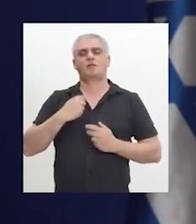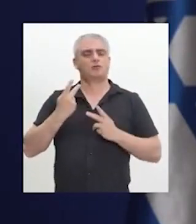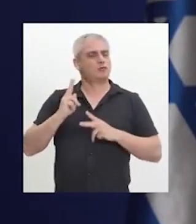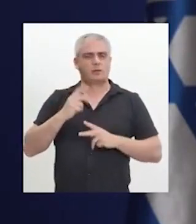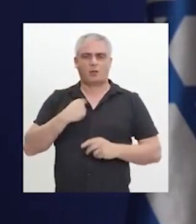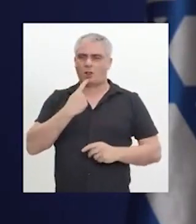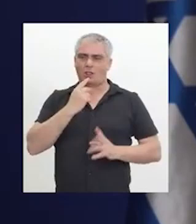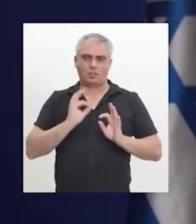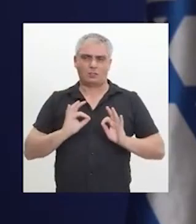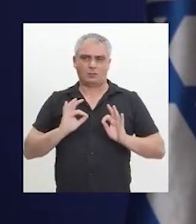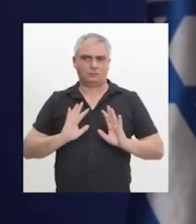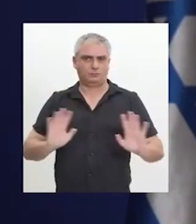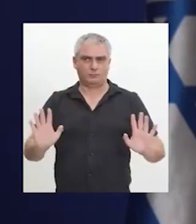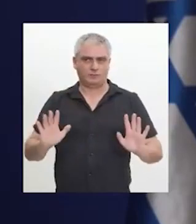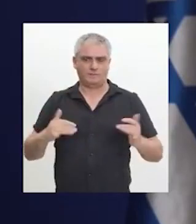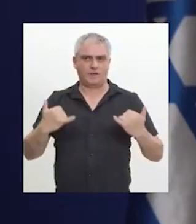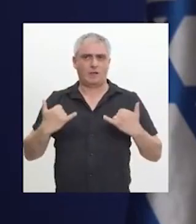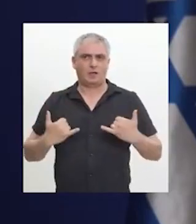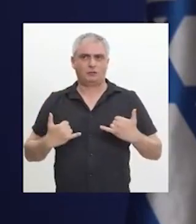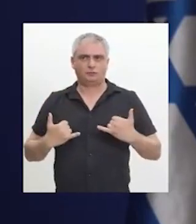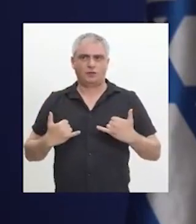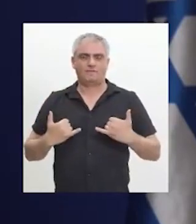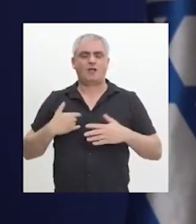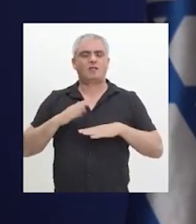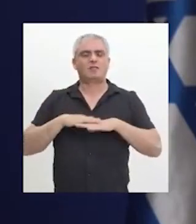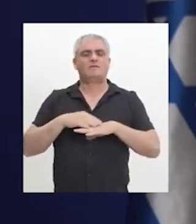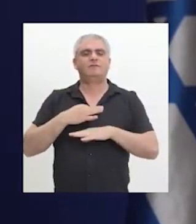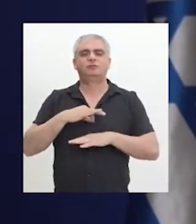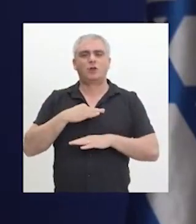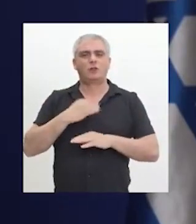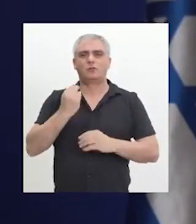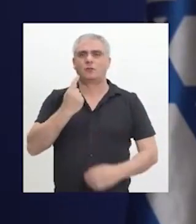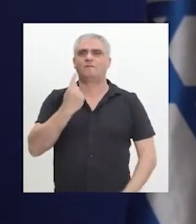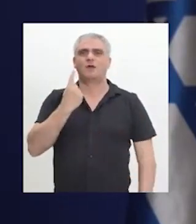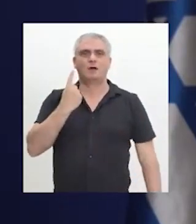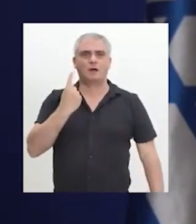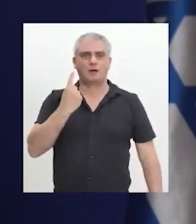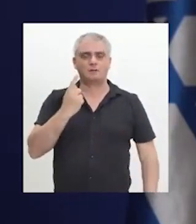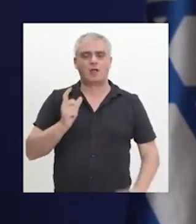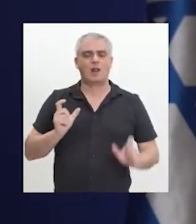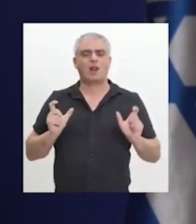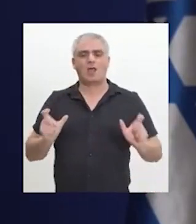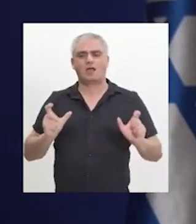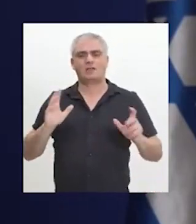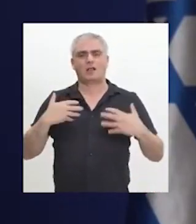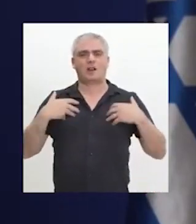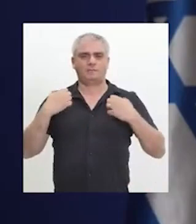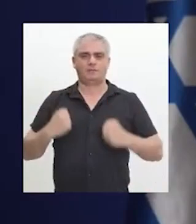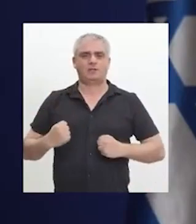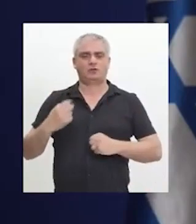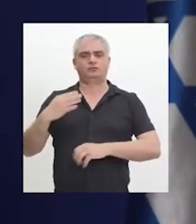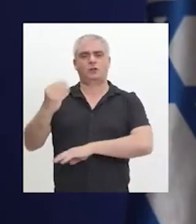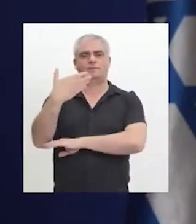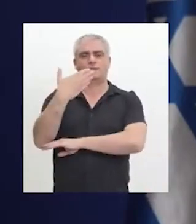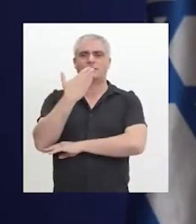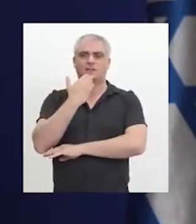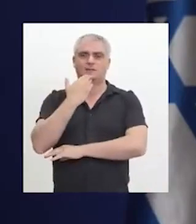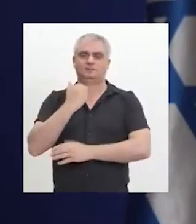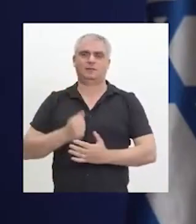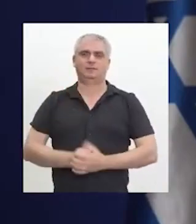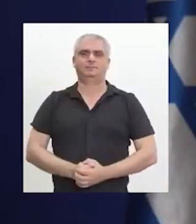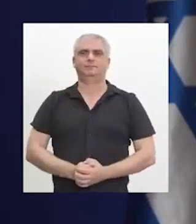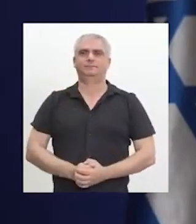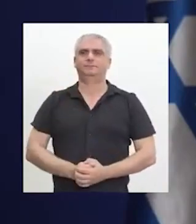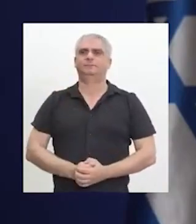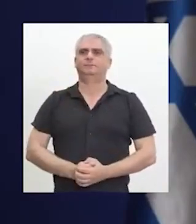מזה לא נגיד פה בשלב הזה תפקיד שלנו הוא דבר אחד להגן על ביטחון של אזרחי מדינת